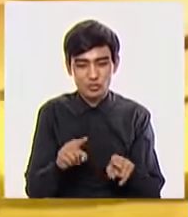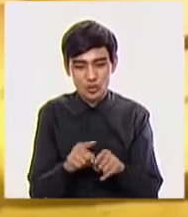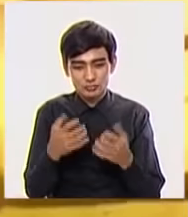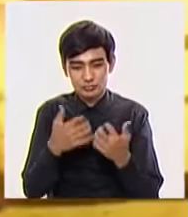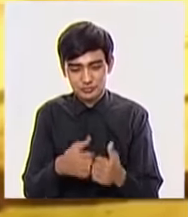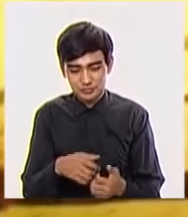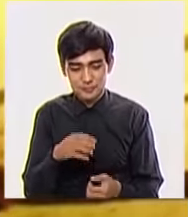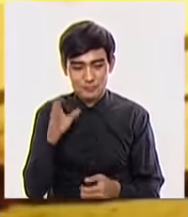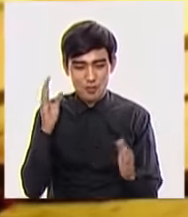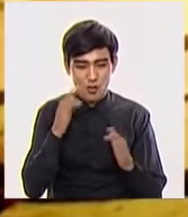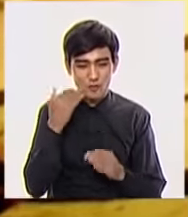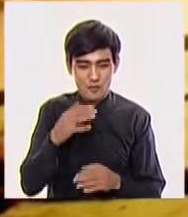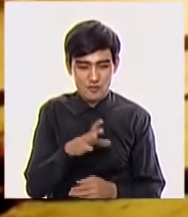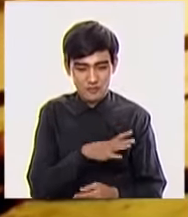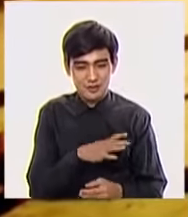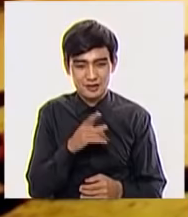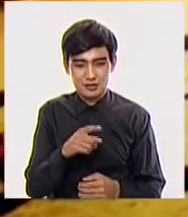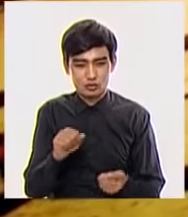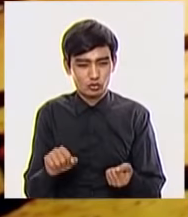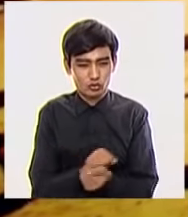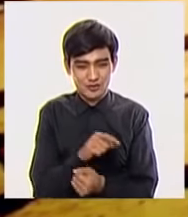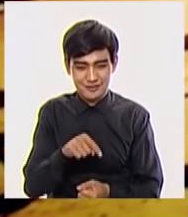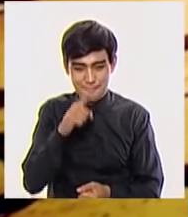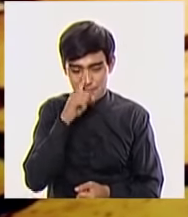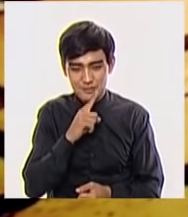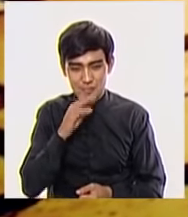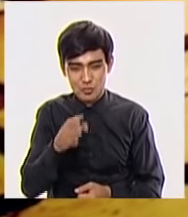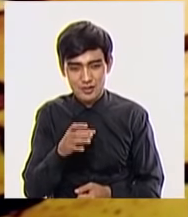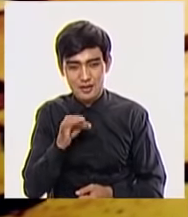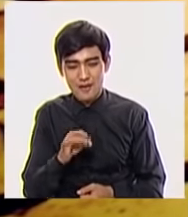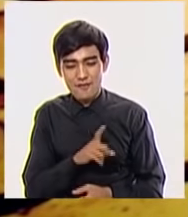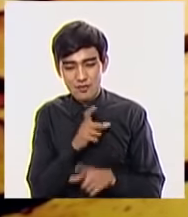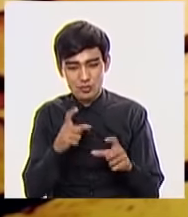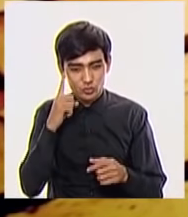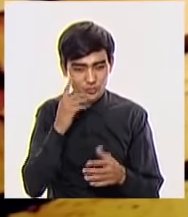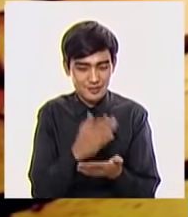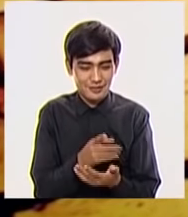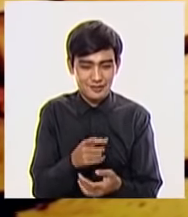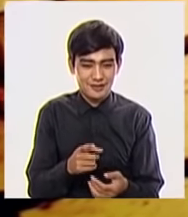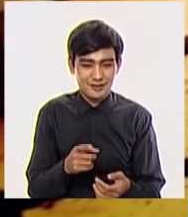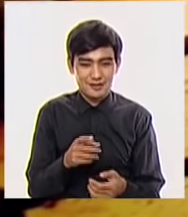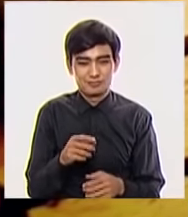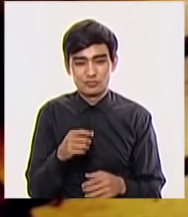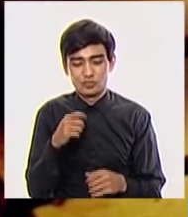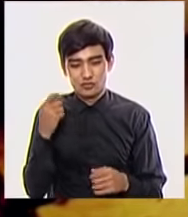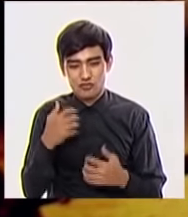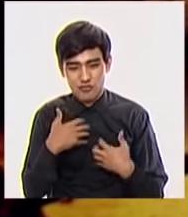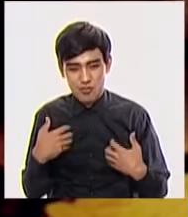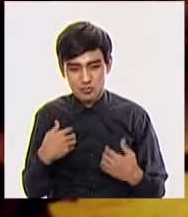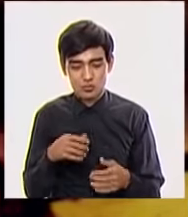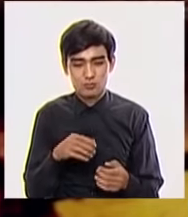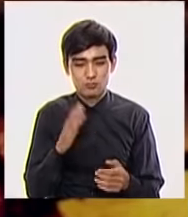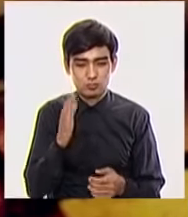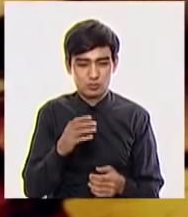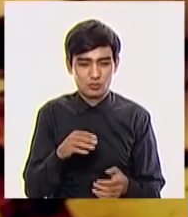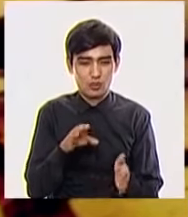что синоптики прогнозируют экстремальную засуху в этом месяце, то эксперты ожидают, что ситуация с падежом скота будет только